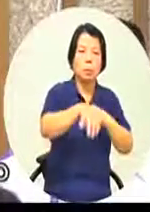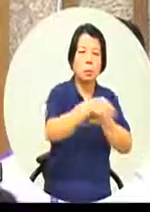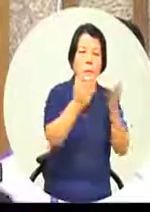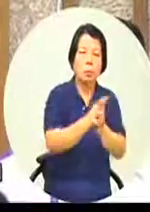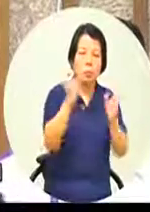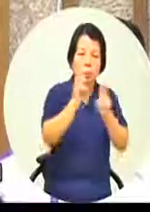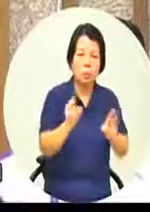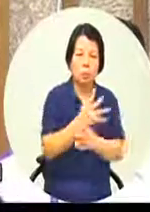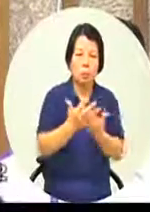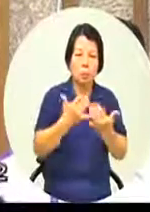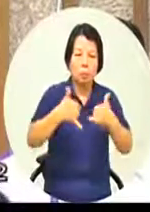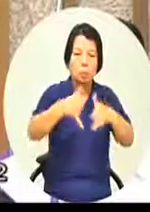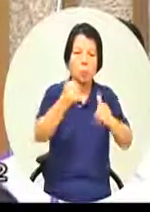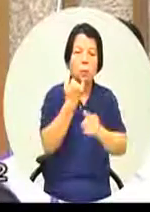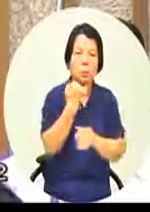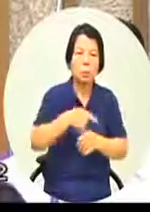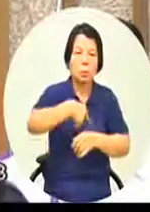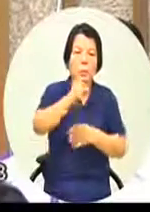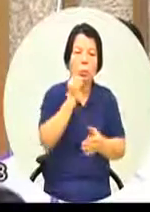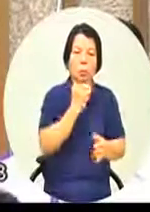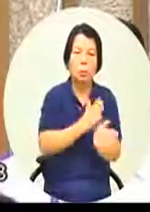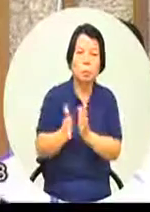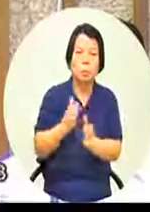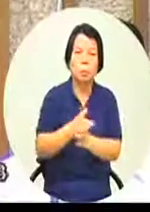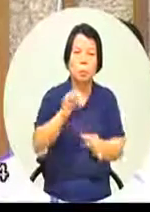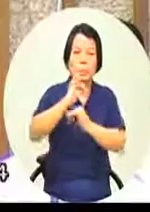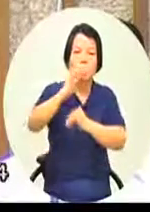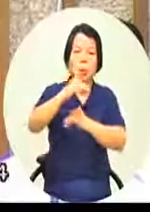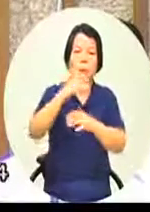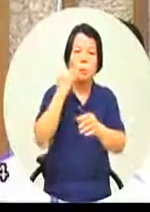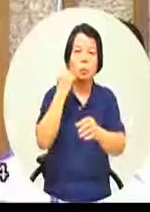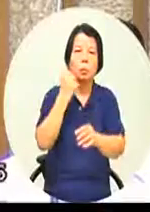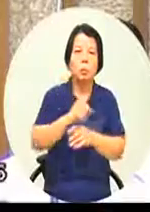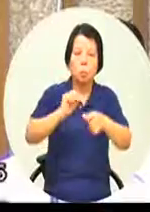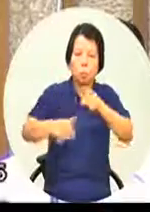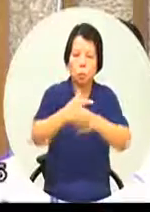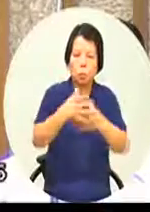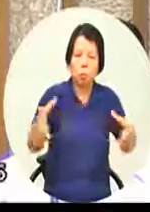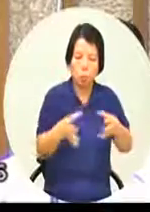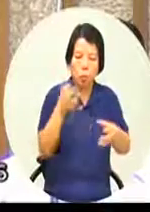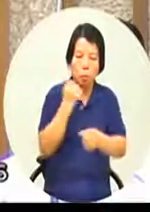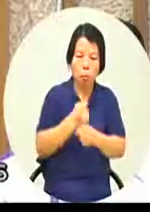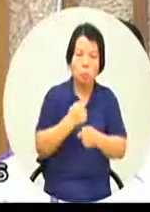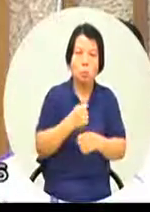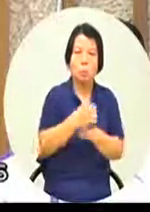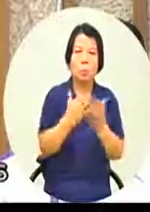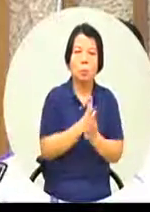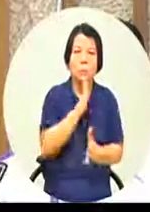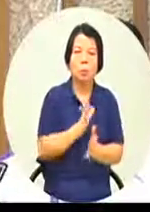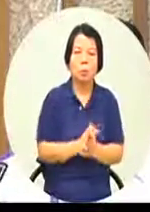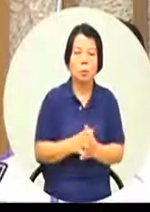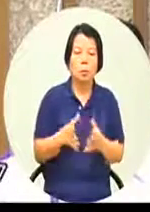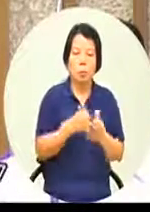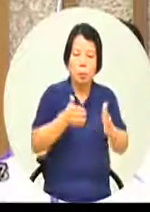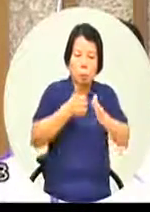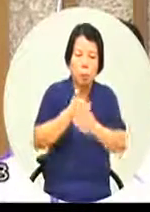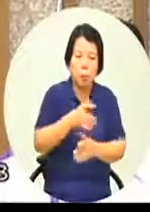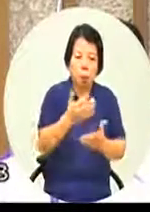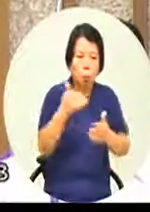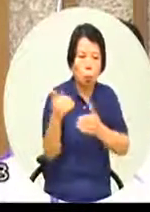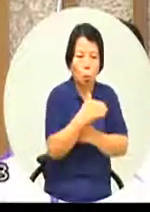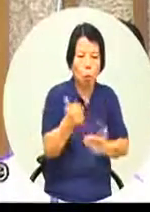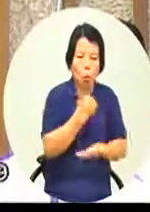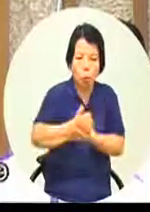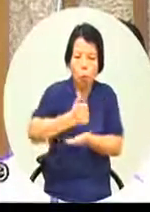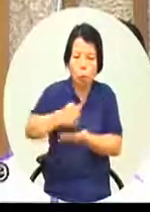务的部分可以去处理，甚至跟百货公司做结合以及台旅做结合，让整个渔会的产品能够直接进到这些一